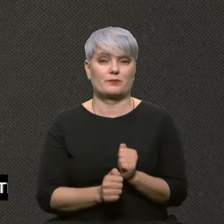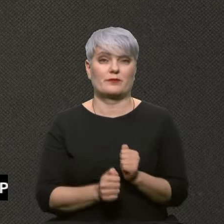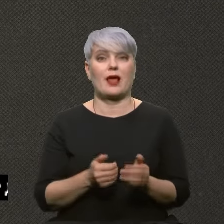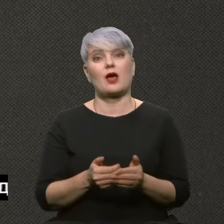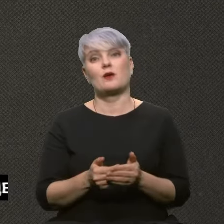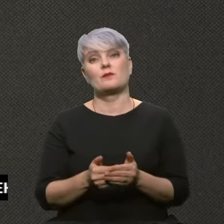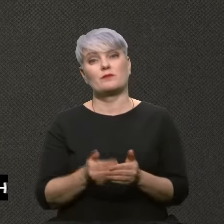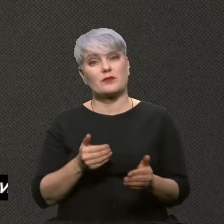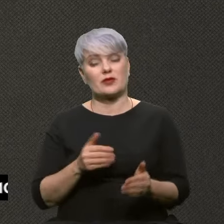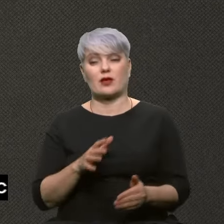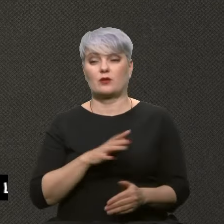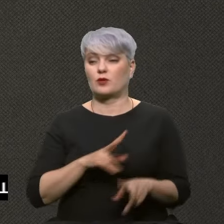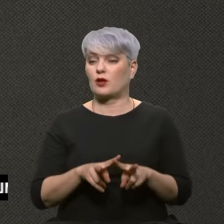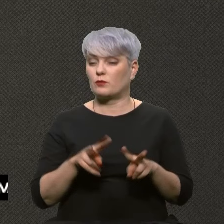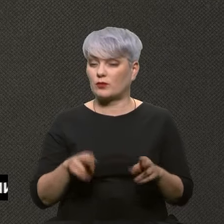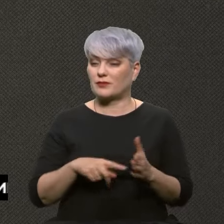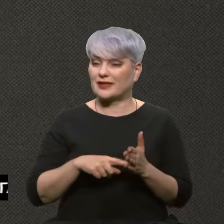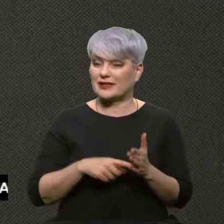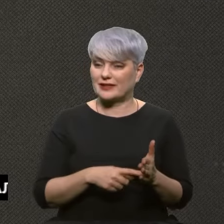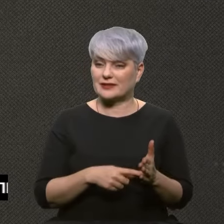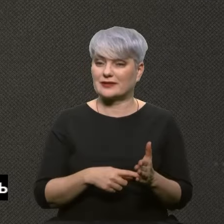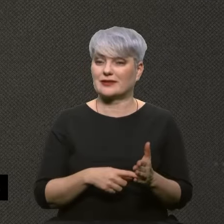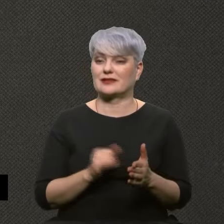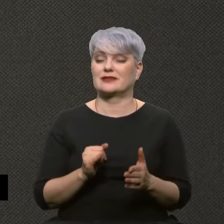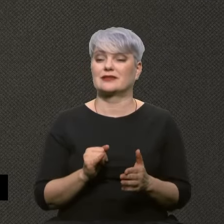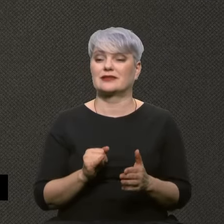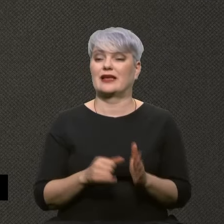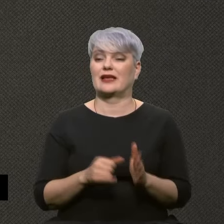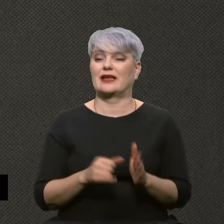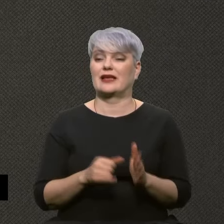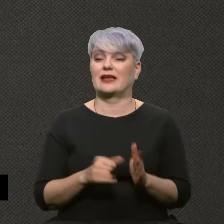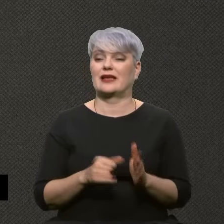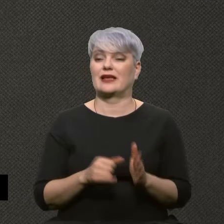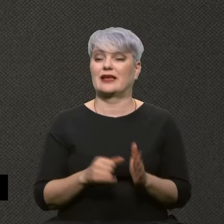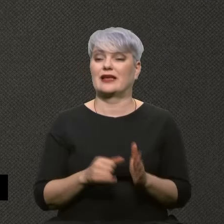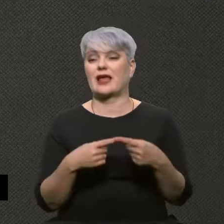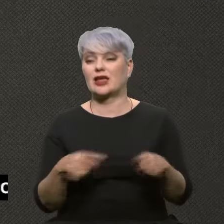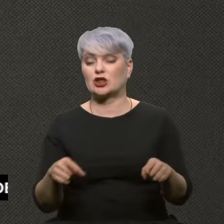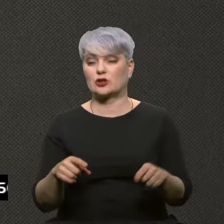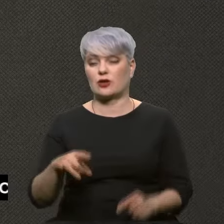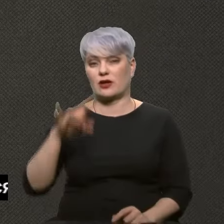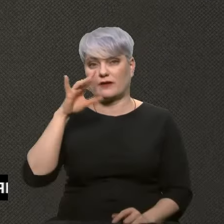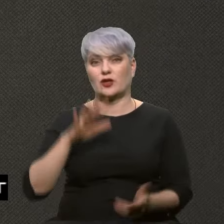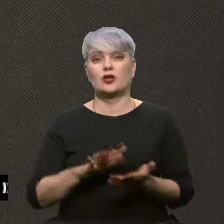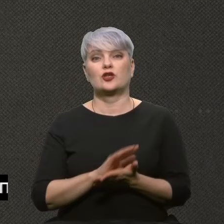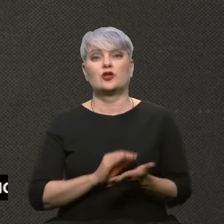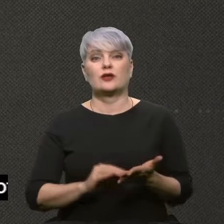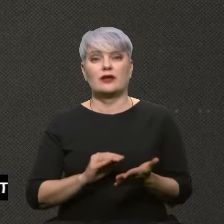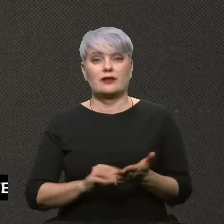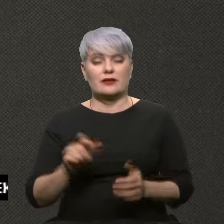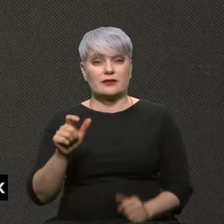ми спостерігали подібний тиск з елементами дискредитації на іншого відомого